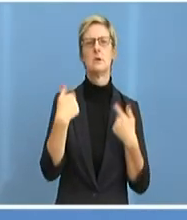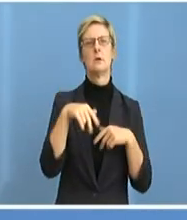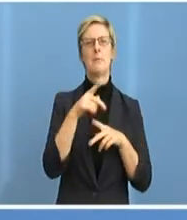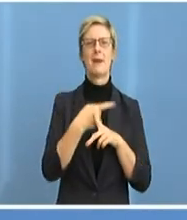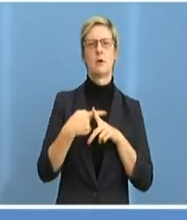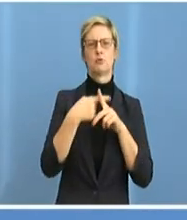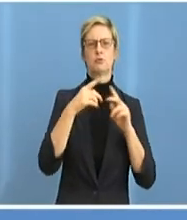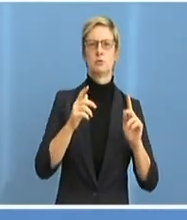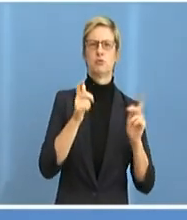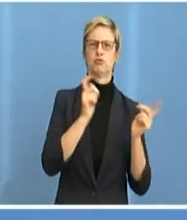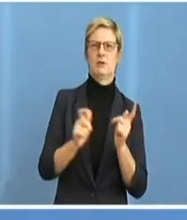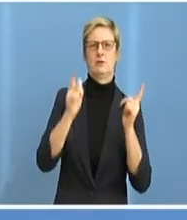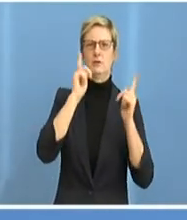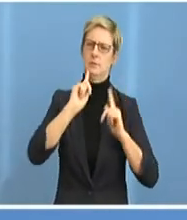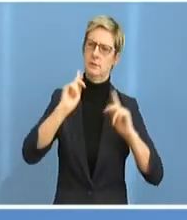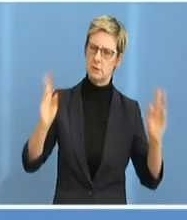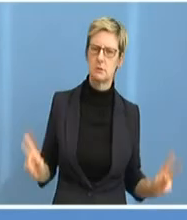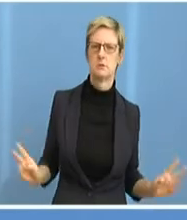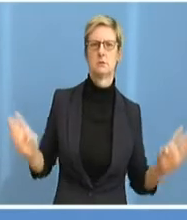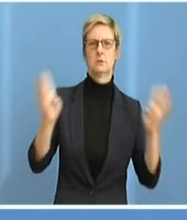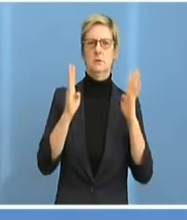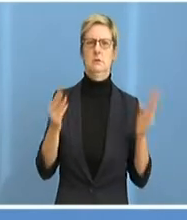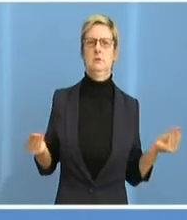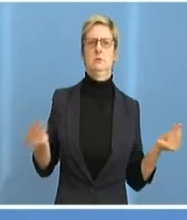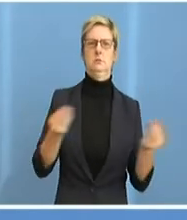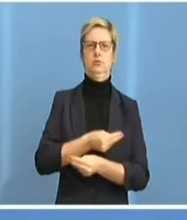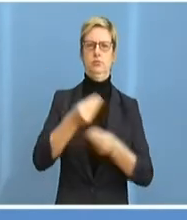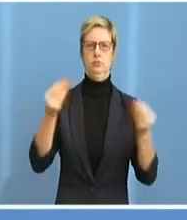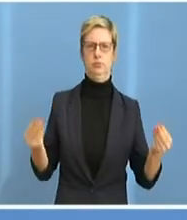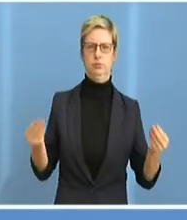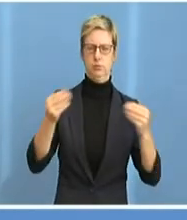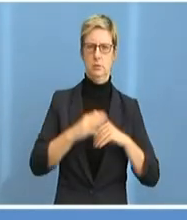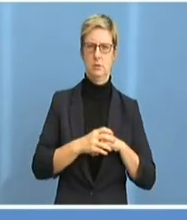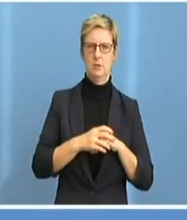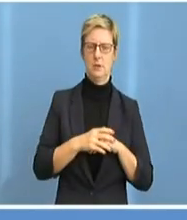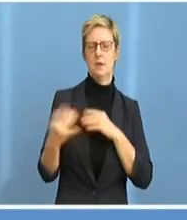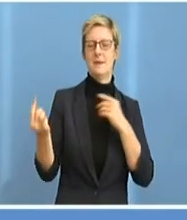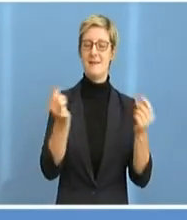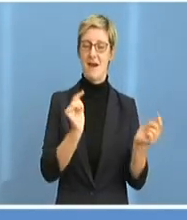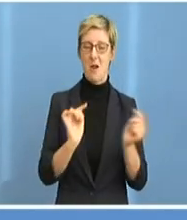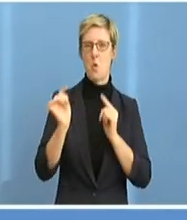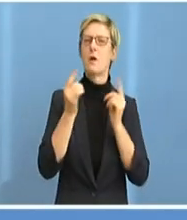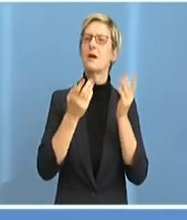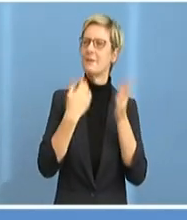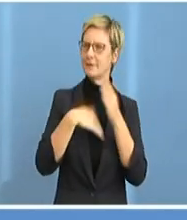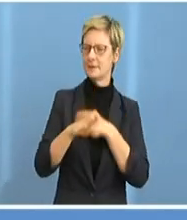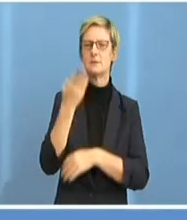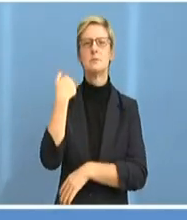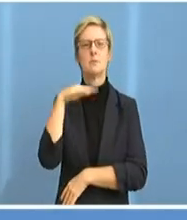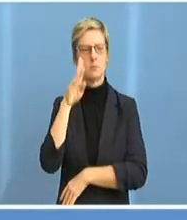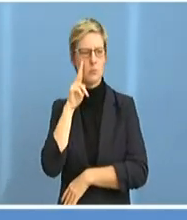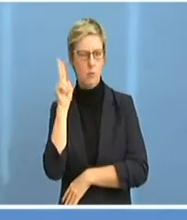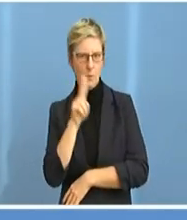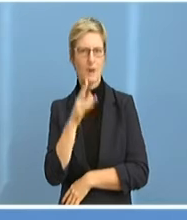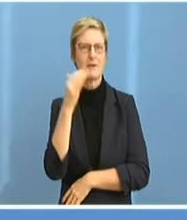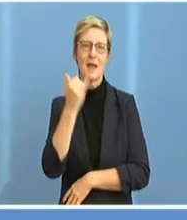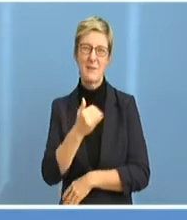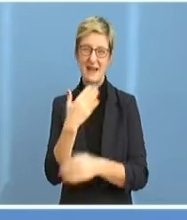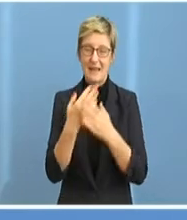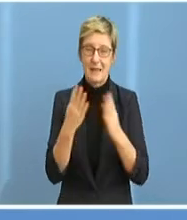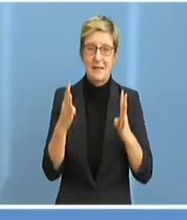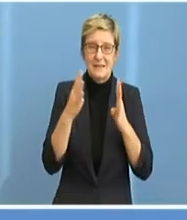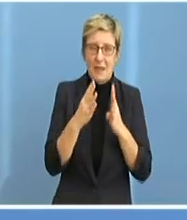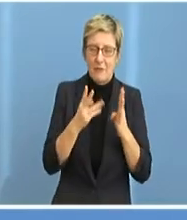beginnen. Und das Thema Dialog bringt uns zu dem, was da nun zu beobachten war. Alleine der Umstand, dass dieses